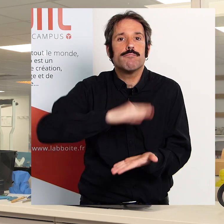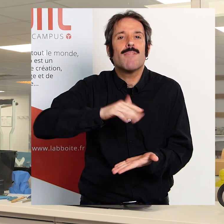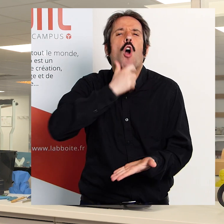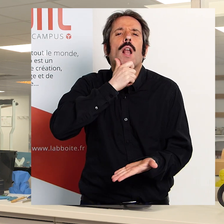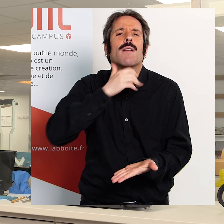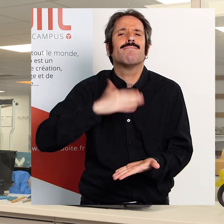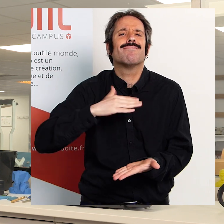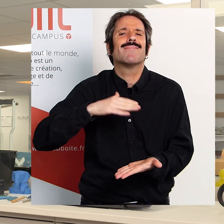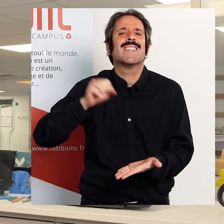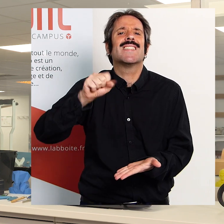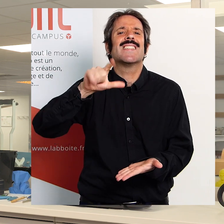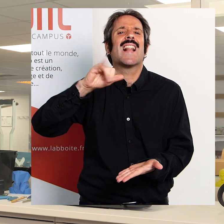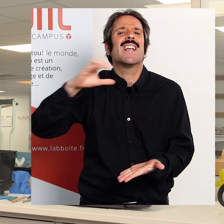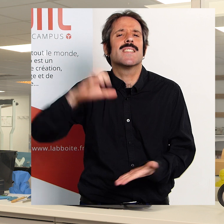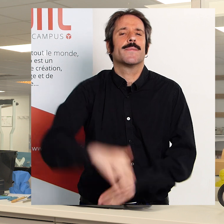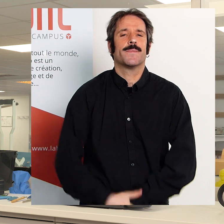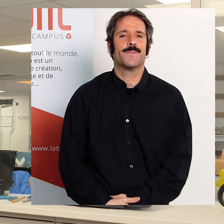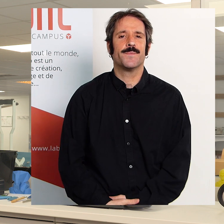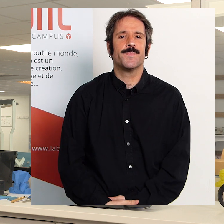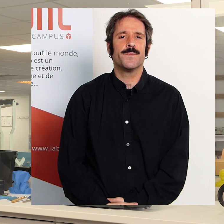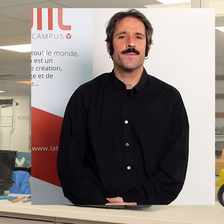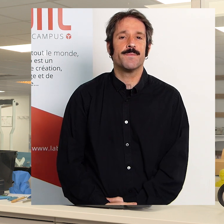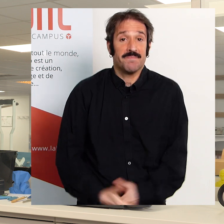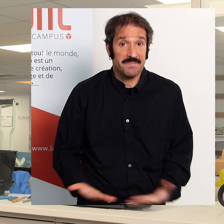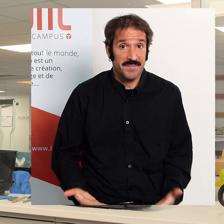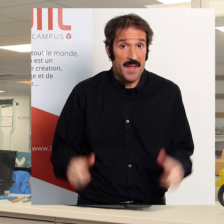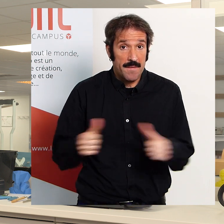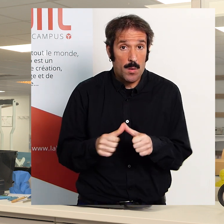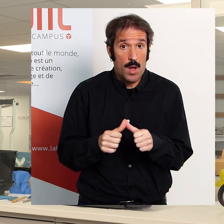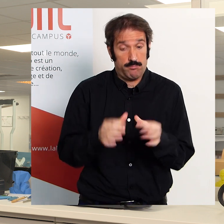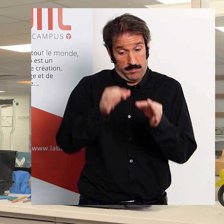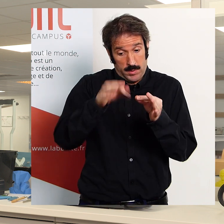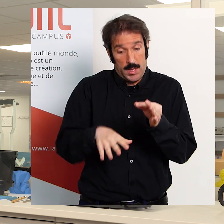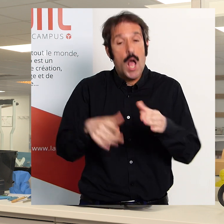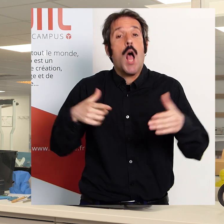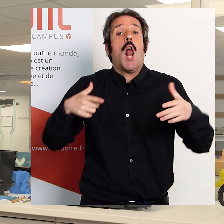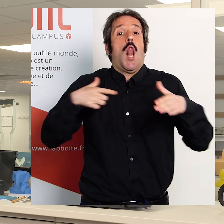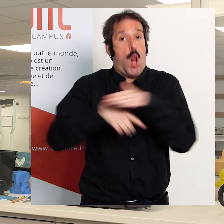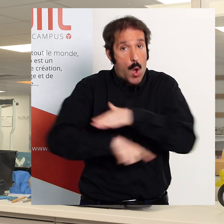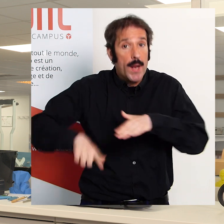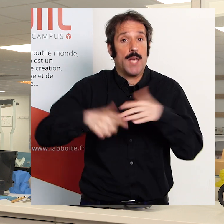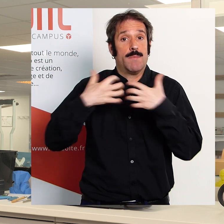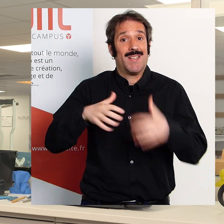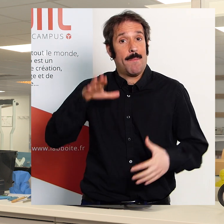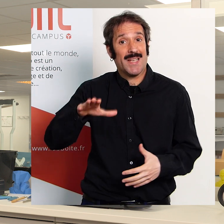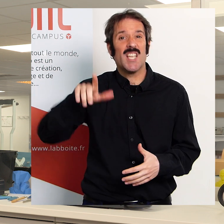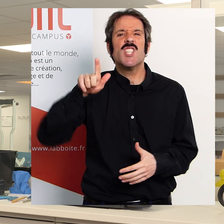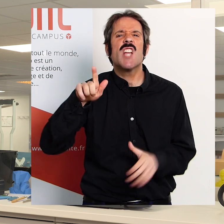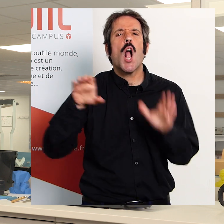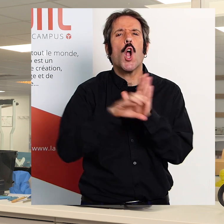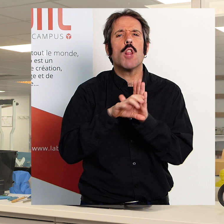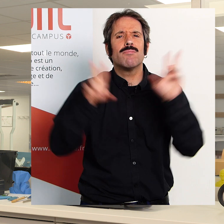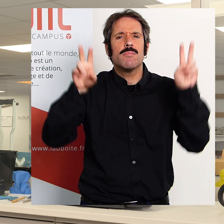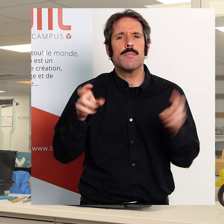un slicer, to slice, découper en anglais. Et il va produire en sortie un langage machine qui s'appelle le